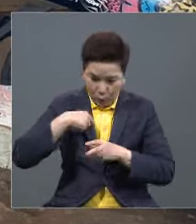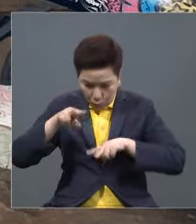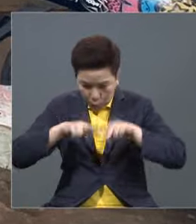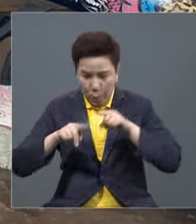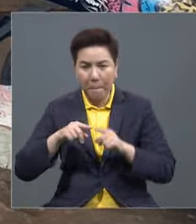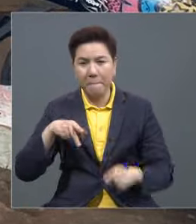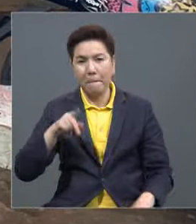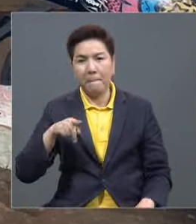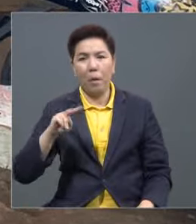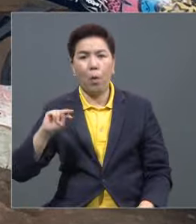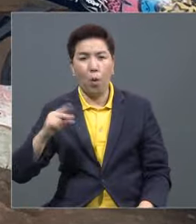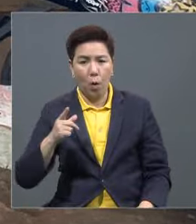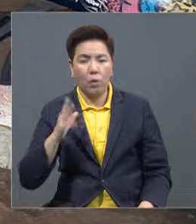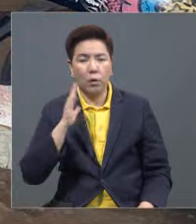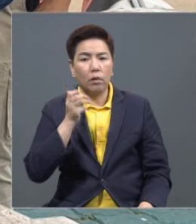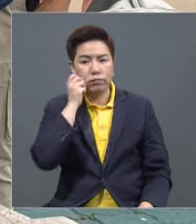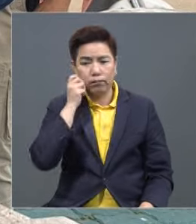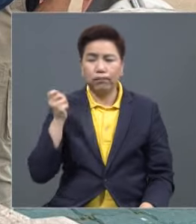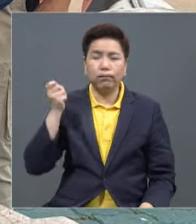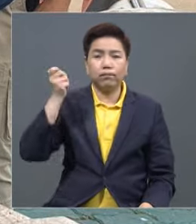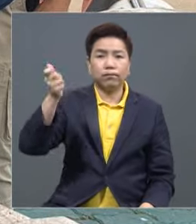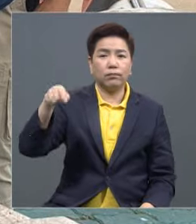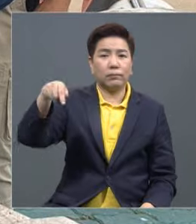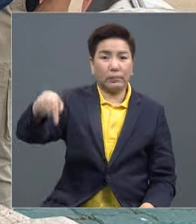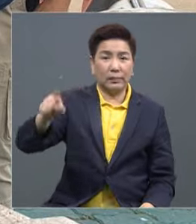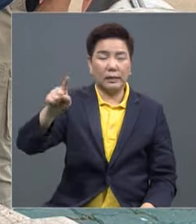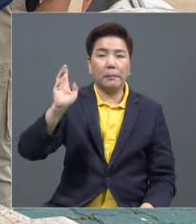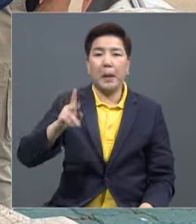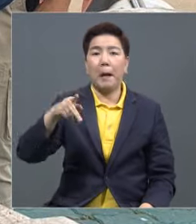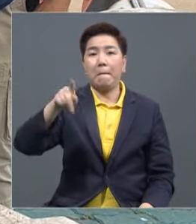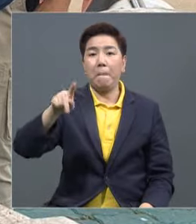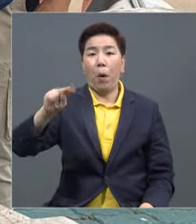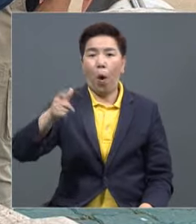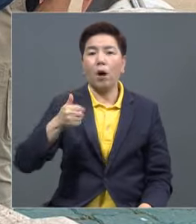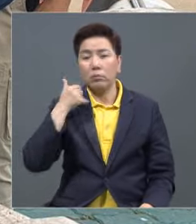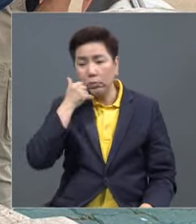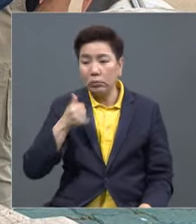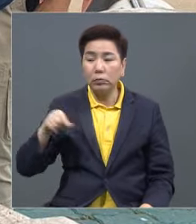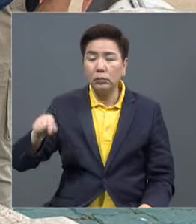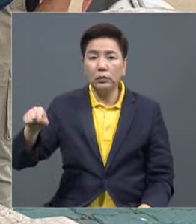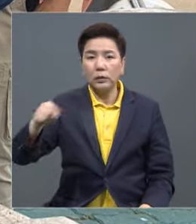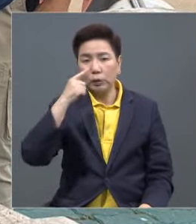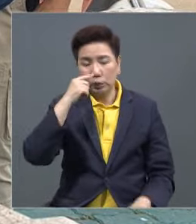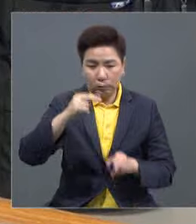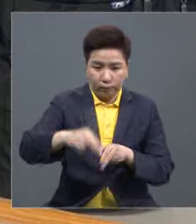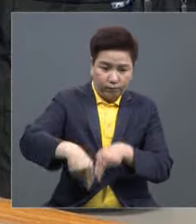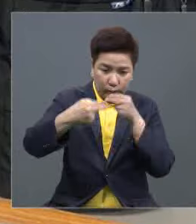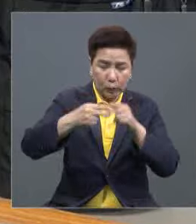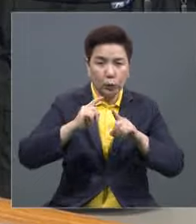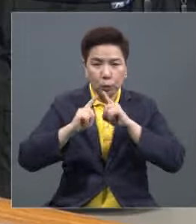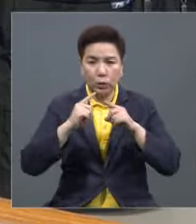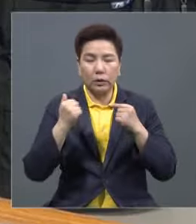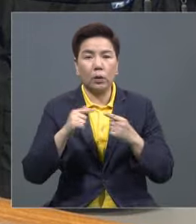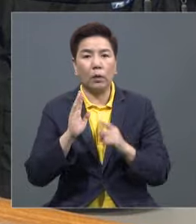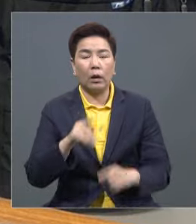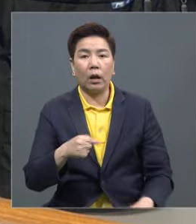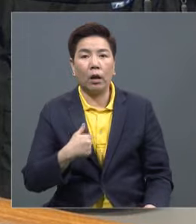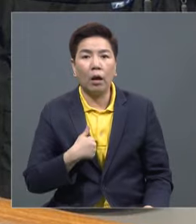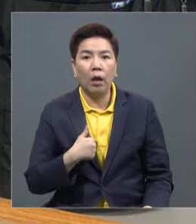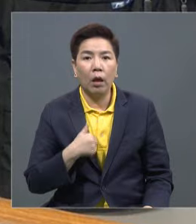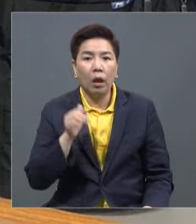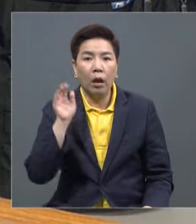ปปงแล้วก็ส่งสายให้กับคนที่ในในแก๊งอ้างเป็นปปงอีกเนี่ยนะครับวดีโอคอพูดคุยกันจนผู้เสียหาย